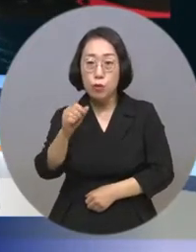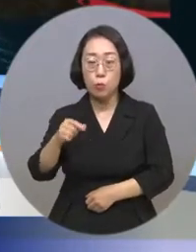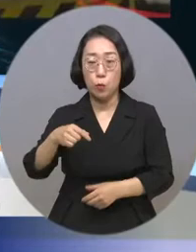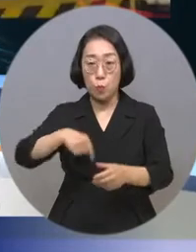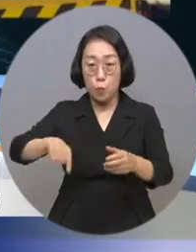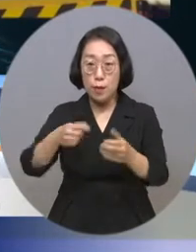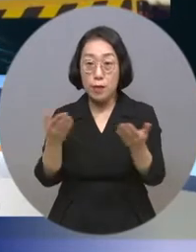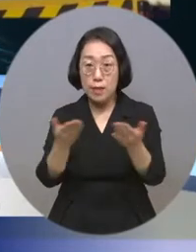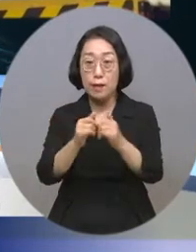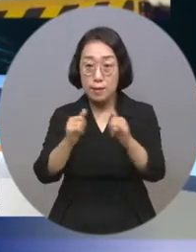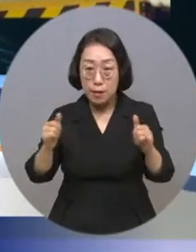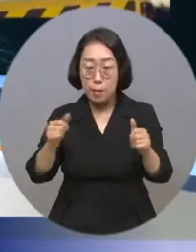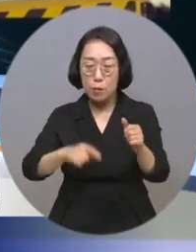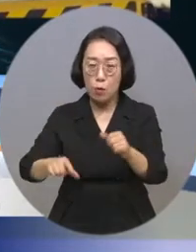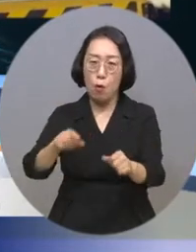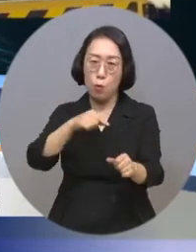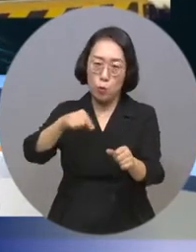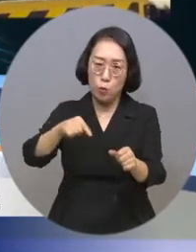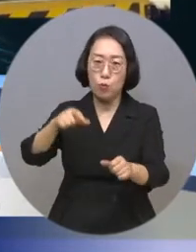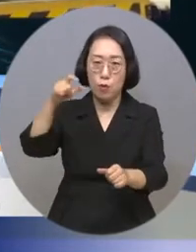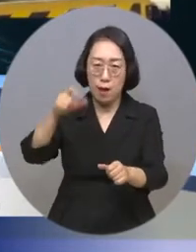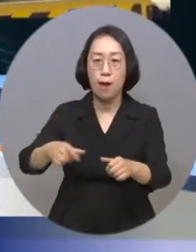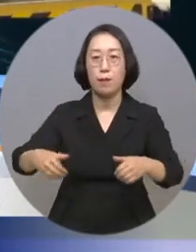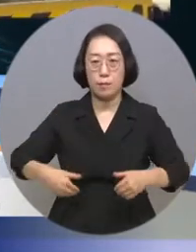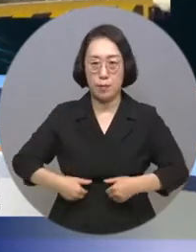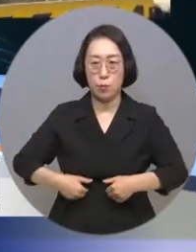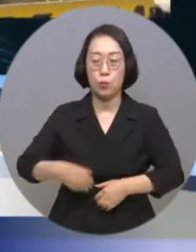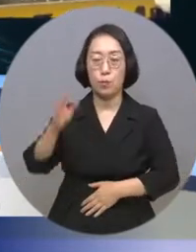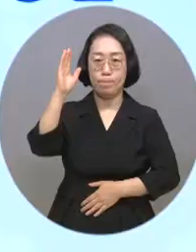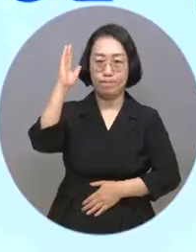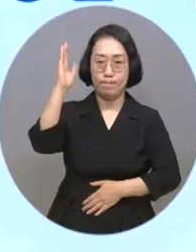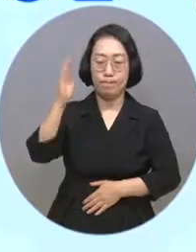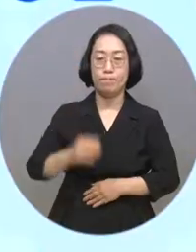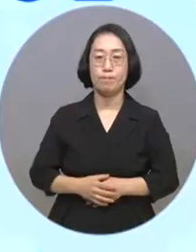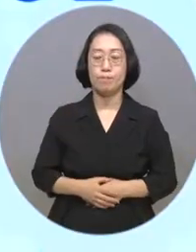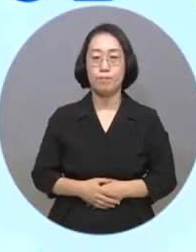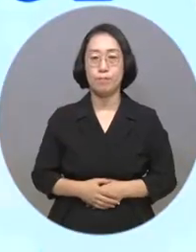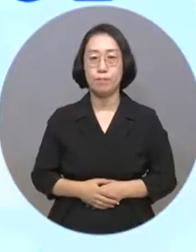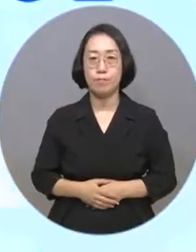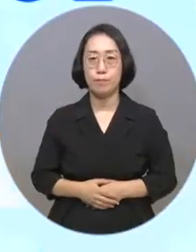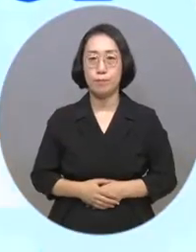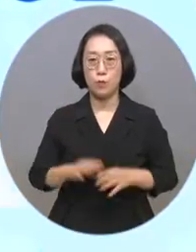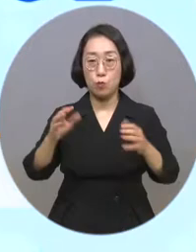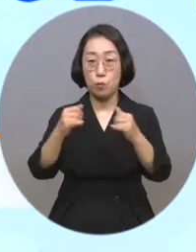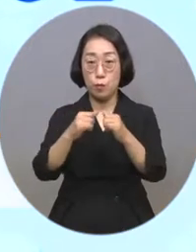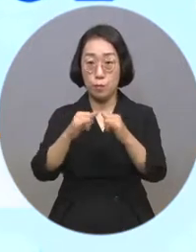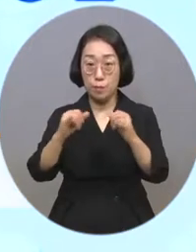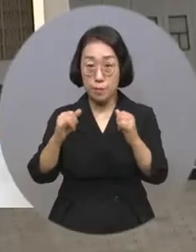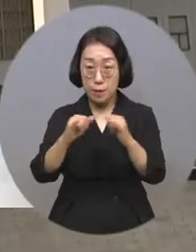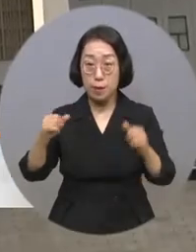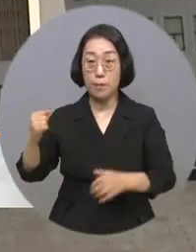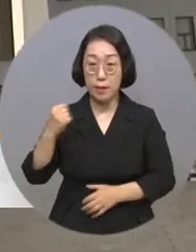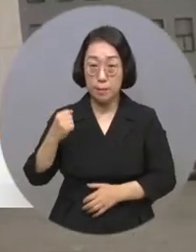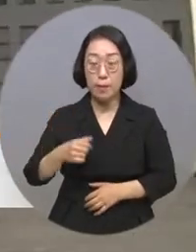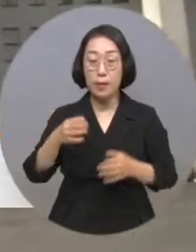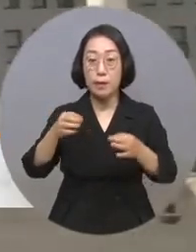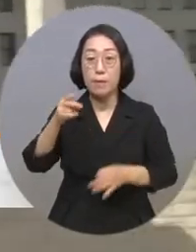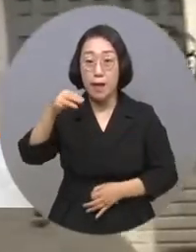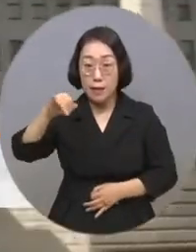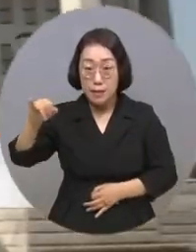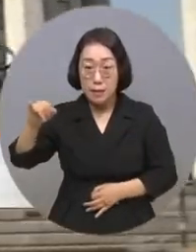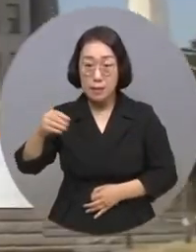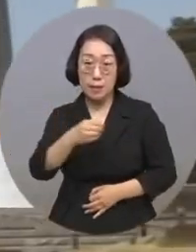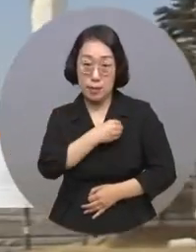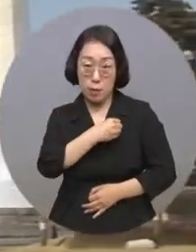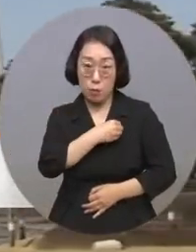서비스 교육이 강화돼야 한다는 목소리가 나왔습니다. 국민의힘 김일지 의원이 지난 10일 교통약자에